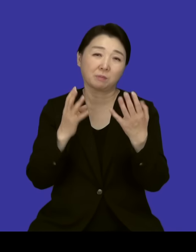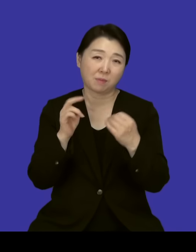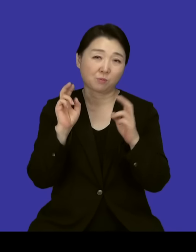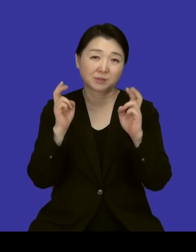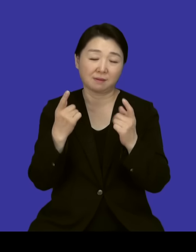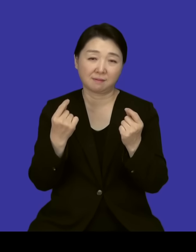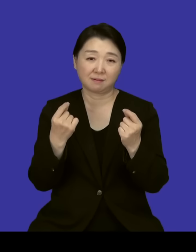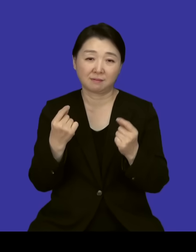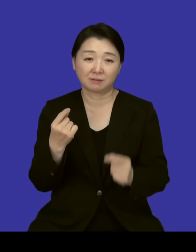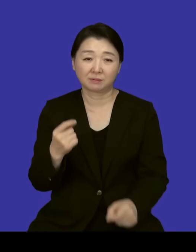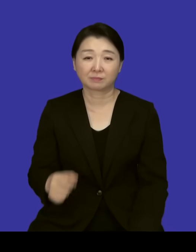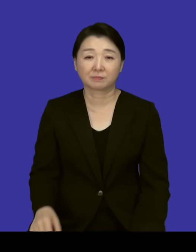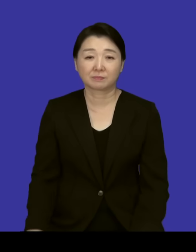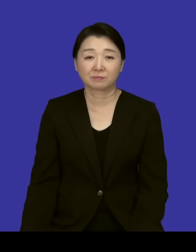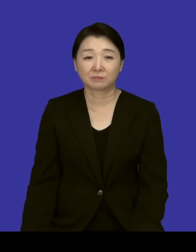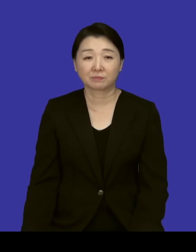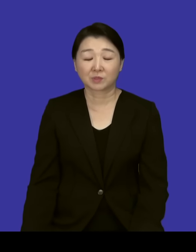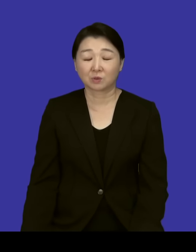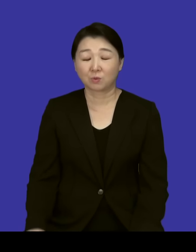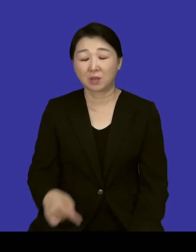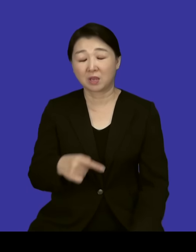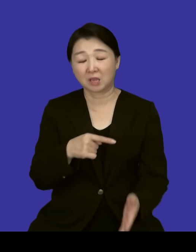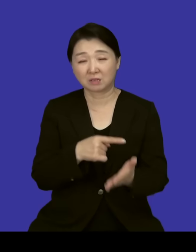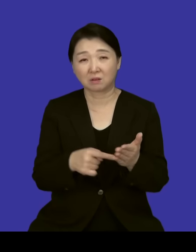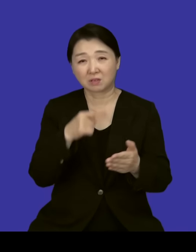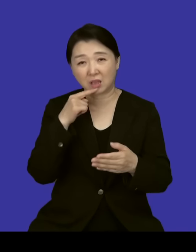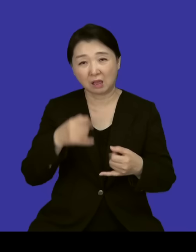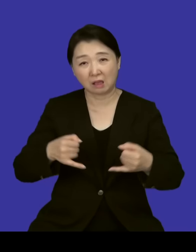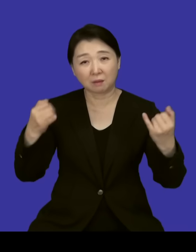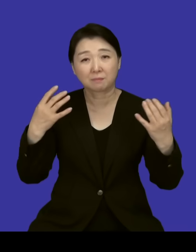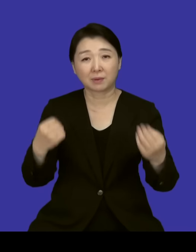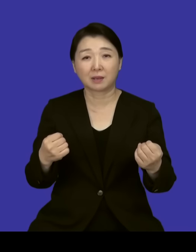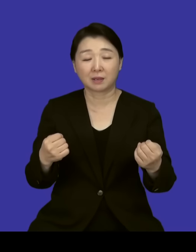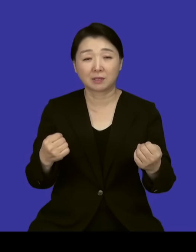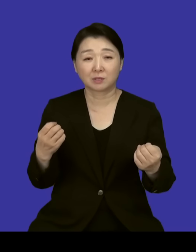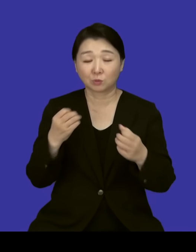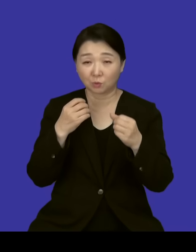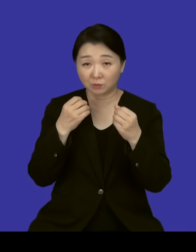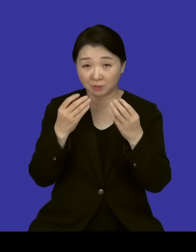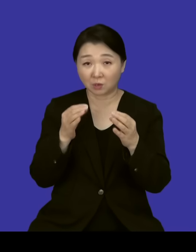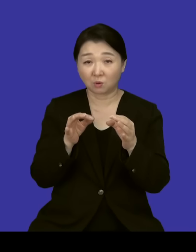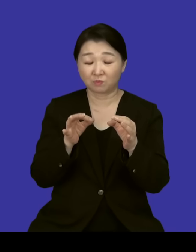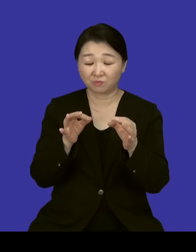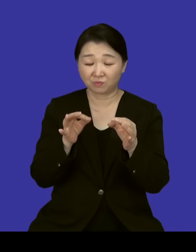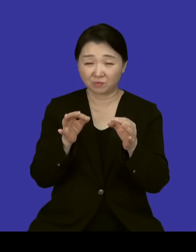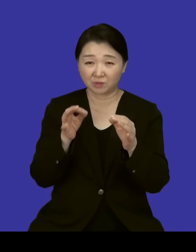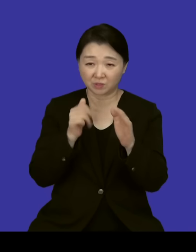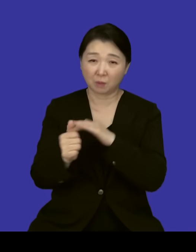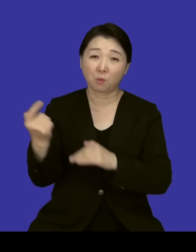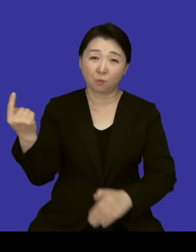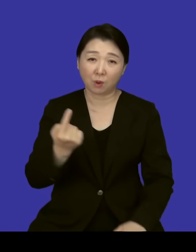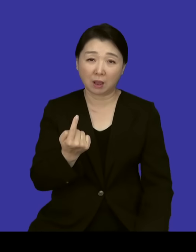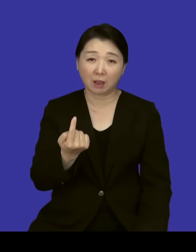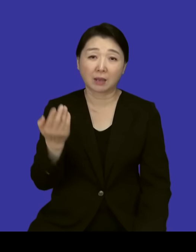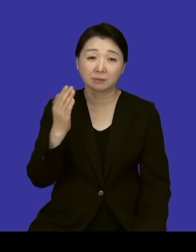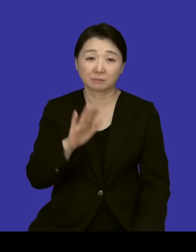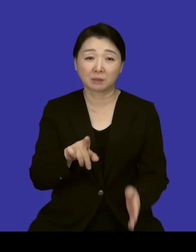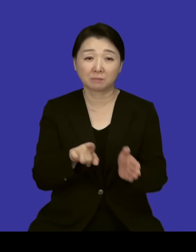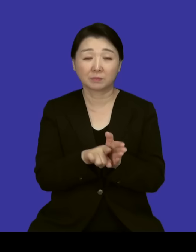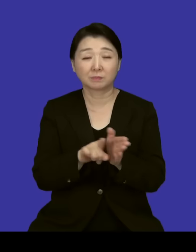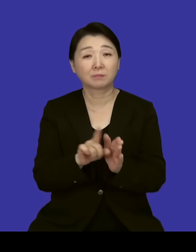네. 예, 보니까 적자도 뭐 계속 나고 있고 네. 그리고 새로운 경영진이 들어갔는데도